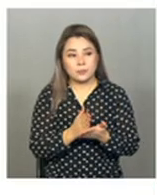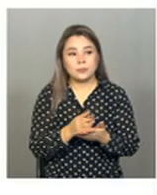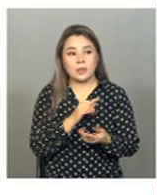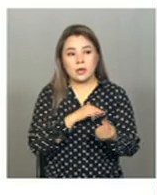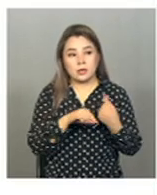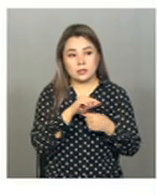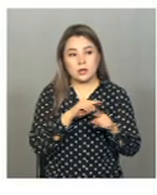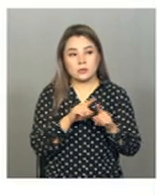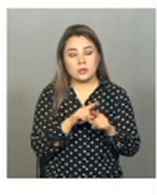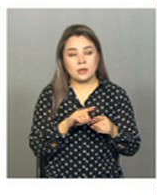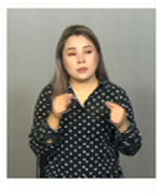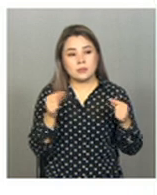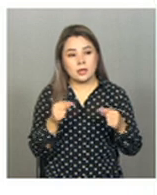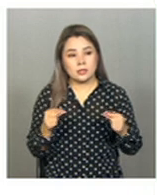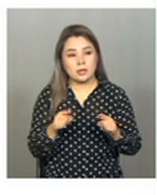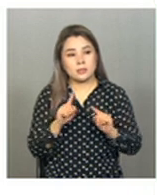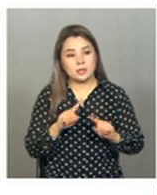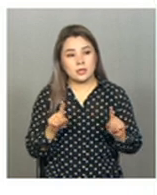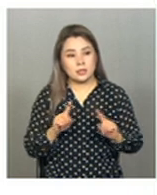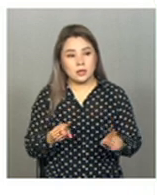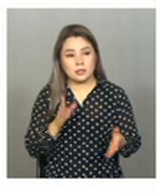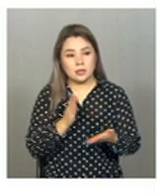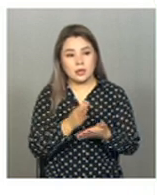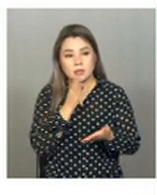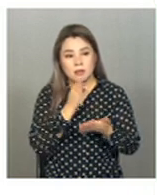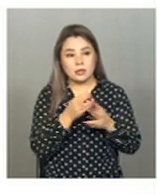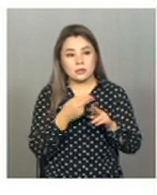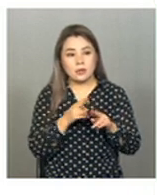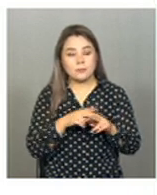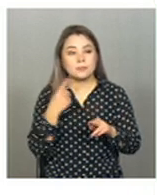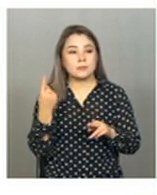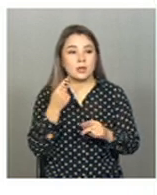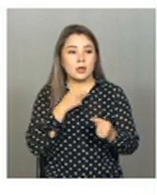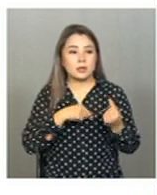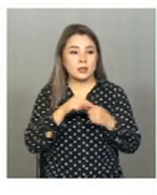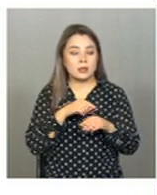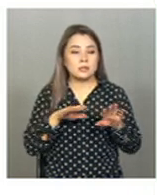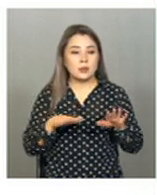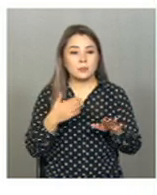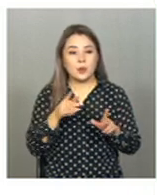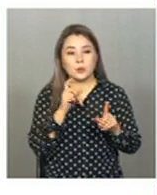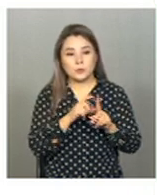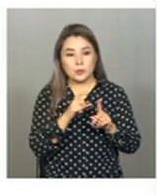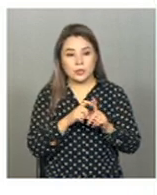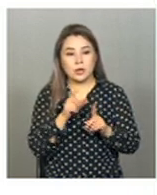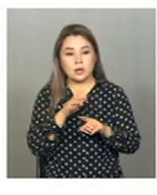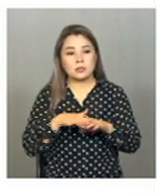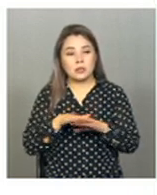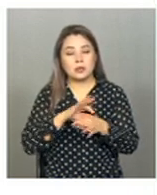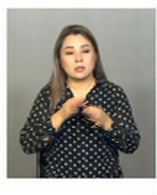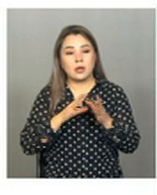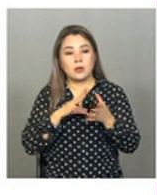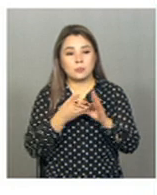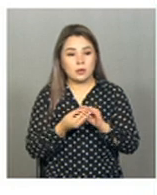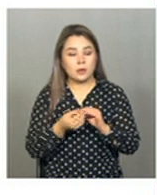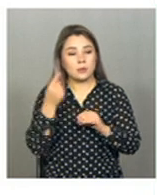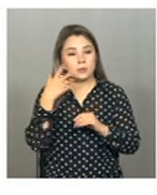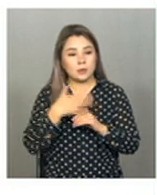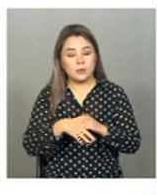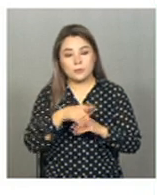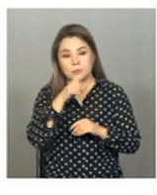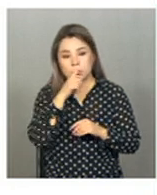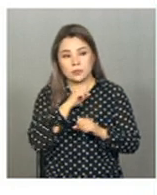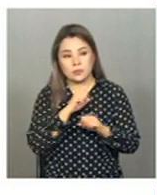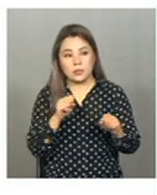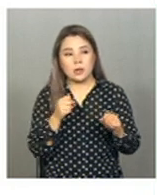сөзге тән ерекшеліктер. Біріншіден, кәсіби сөздер жалпы халыққа түсінікті бола бермейді.